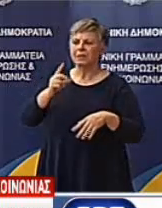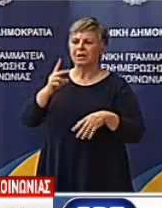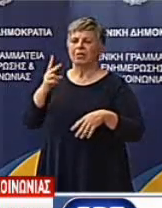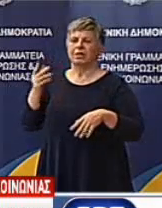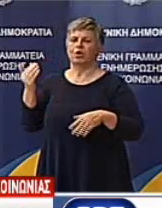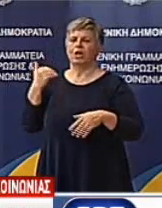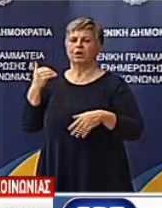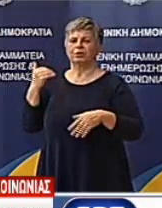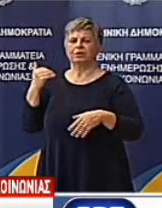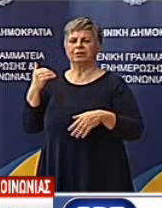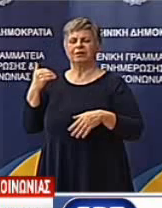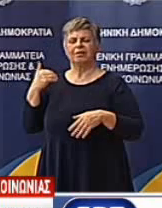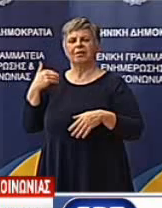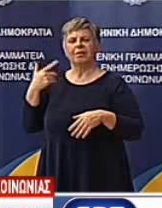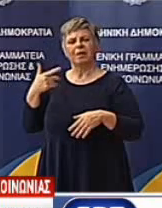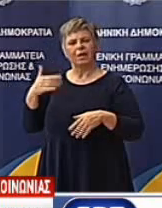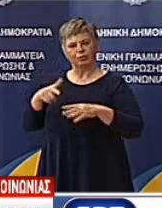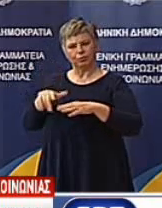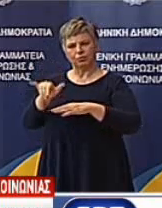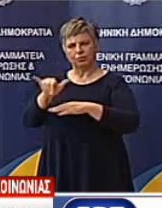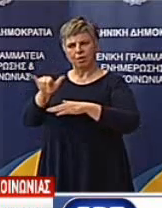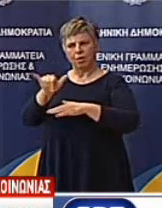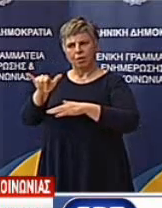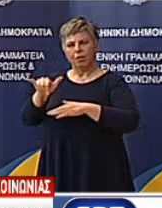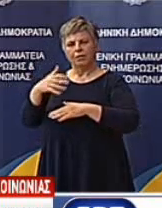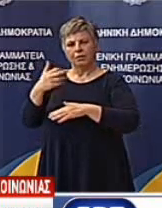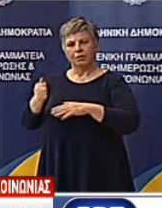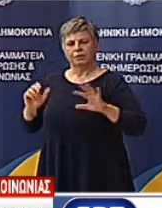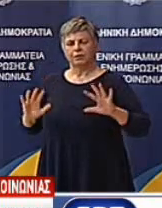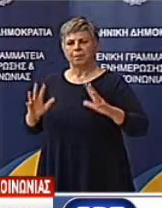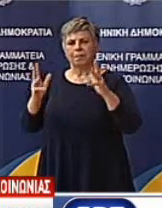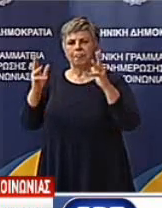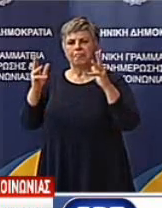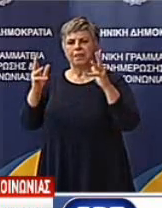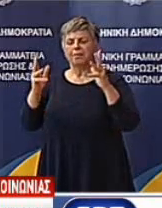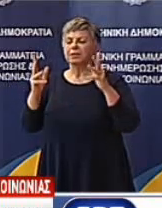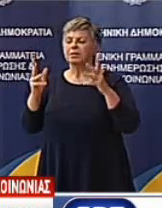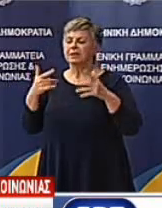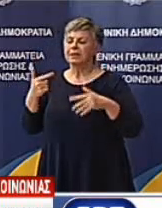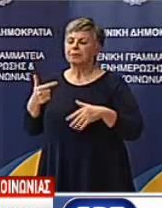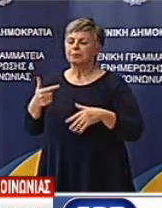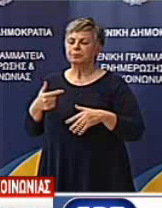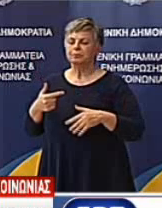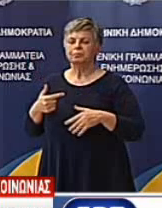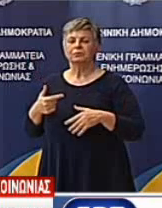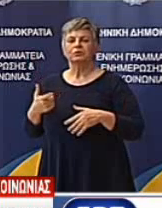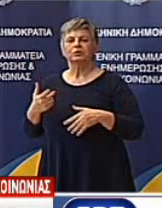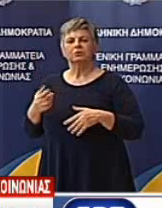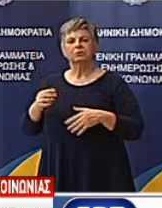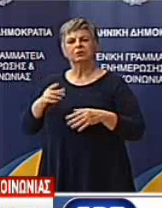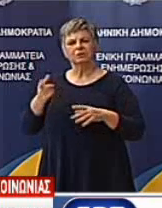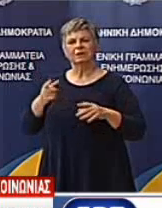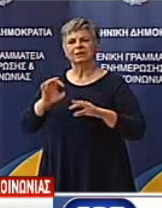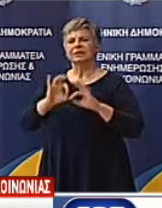θα έχουμε σύντομα την ευκαιρία, ενδεχομένως αυτή την Πέμπτη είναι η μεγάλη απεργία, αλλά να είστε σίγουροι ότι δεν θα είναι κανένας ο οποίος